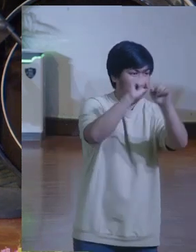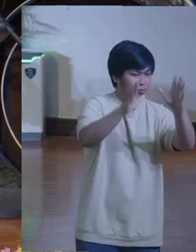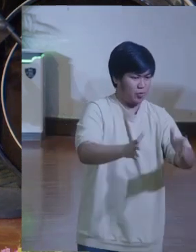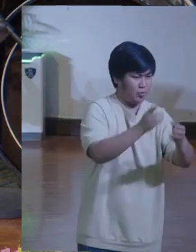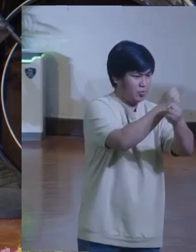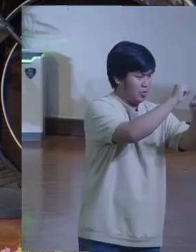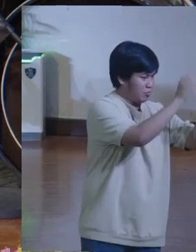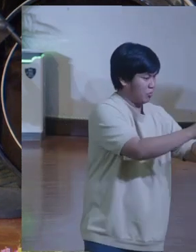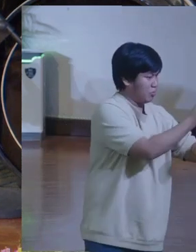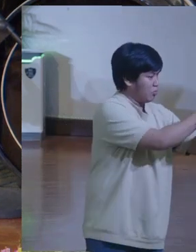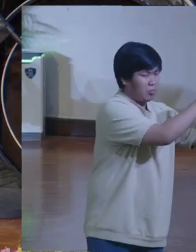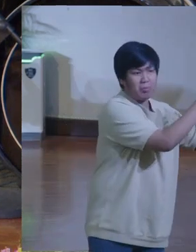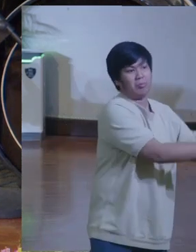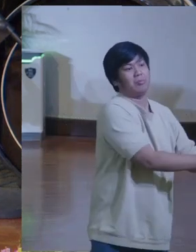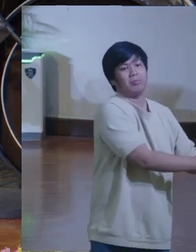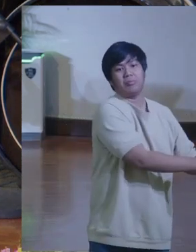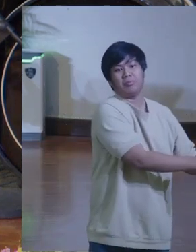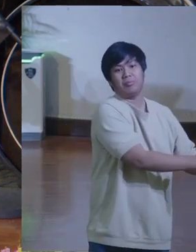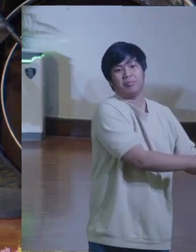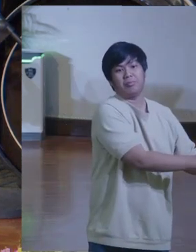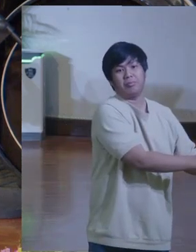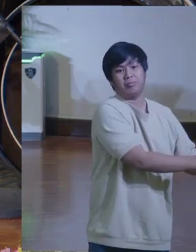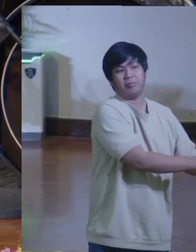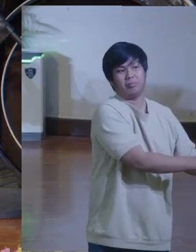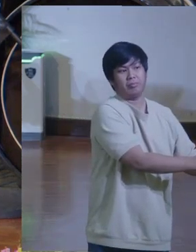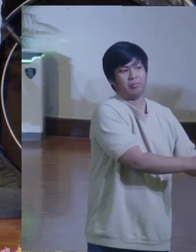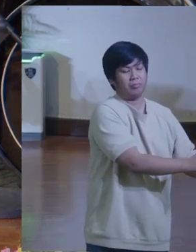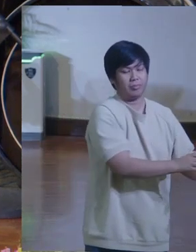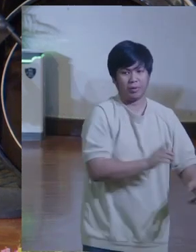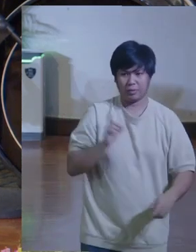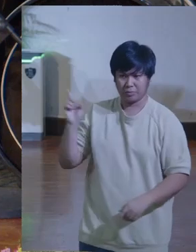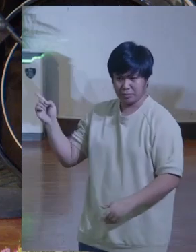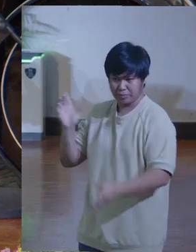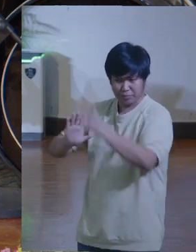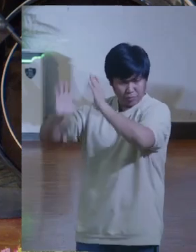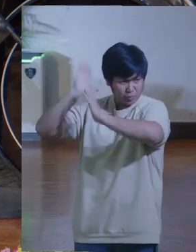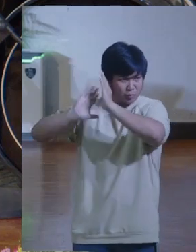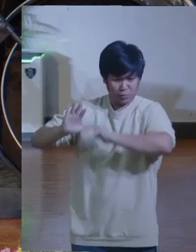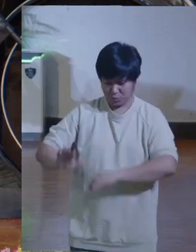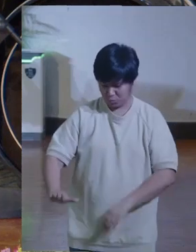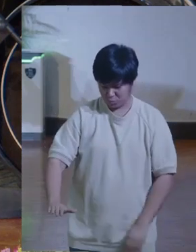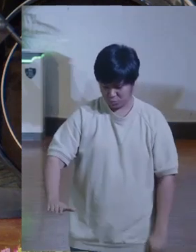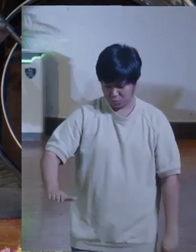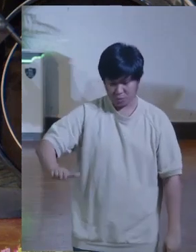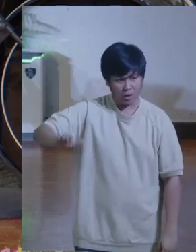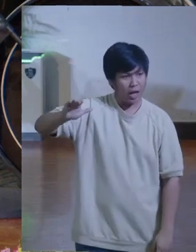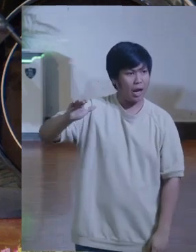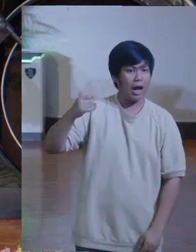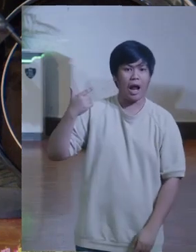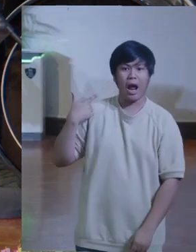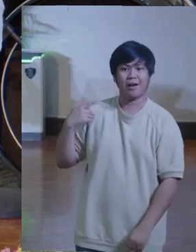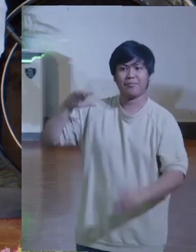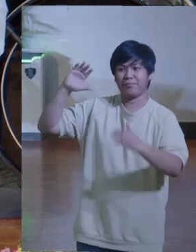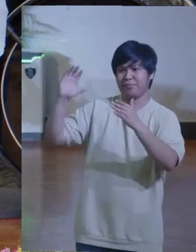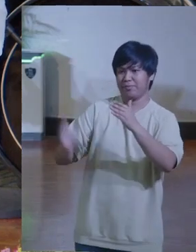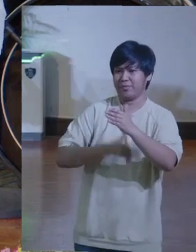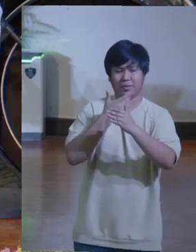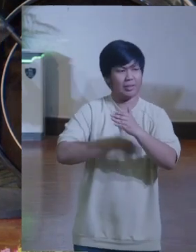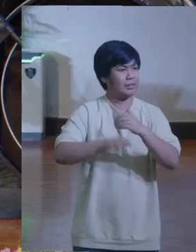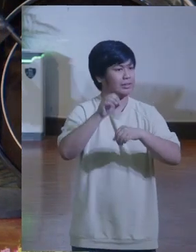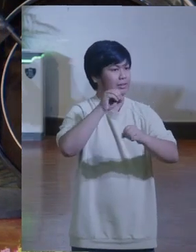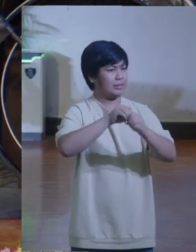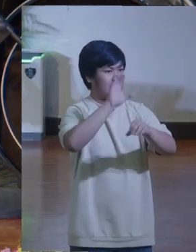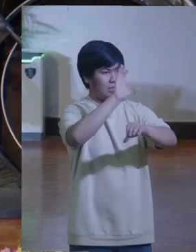sa pagiging matuwid sa mata ng Diyos. Alam niyo, nung ako'y bata pa, meron po kaming inaawit actually sa